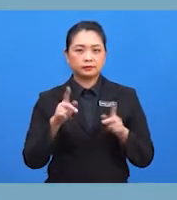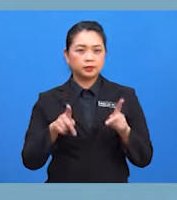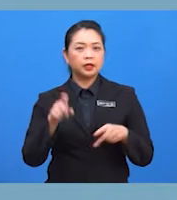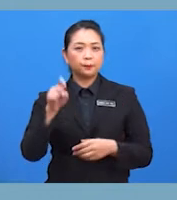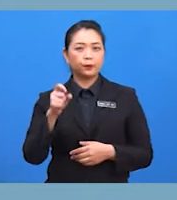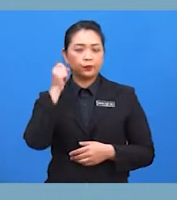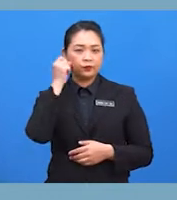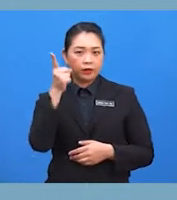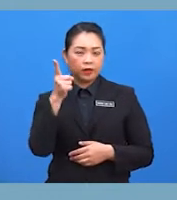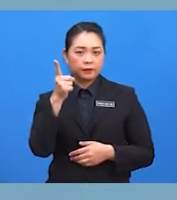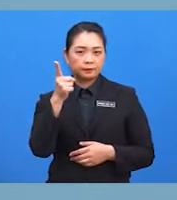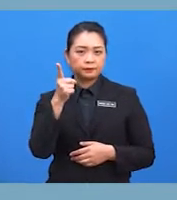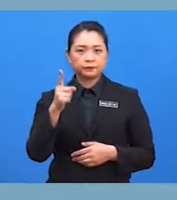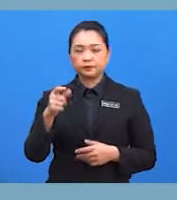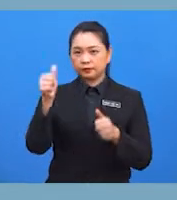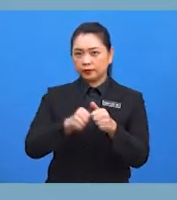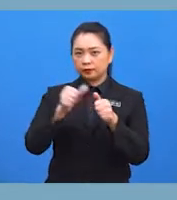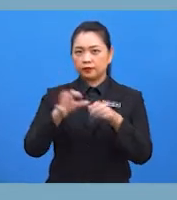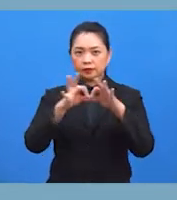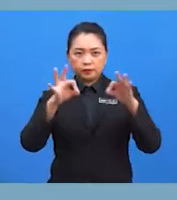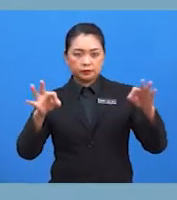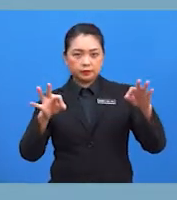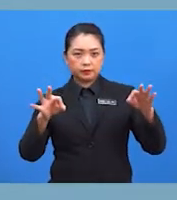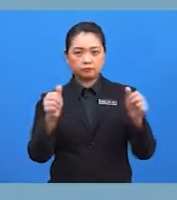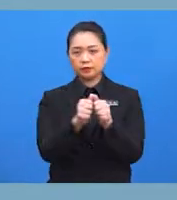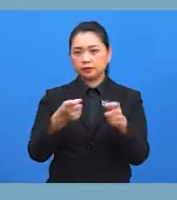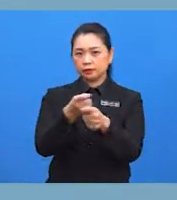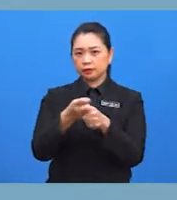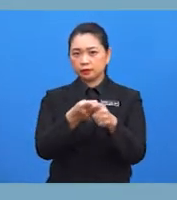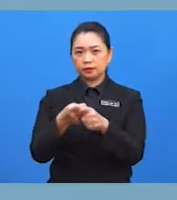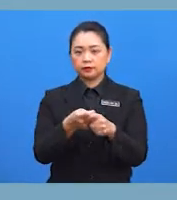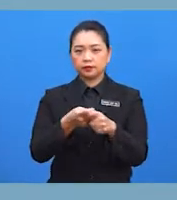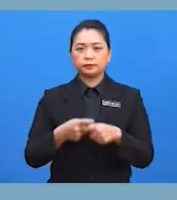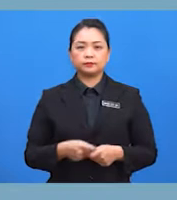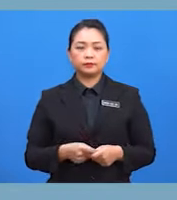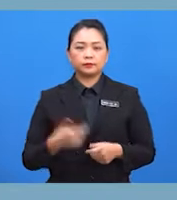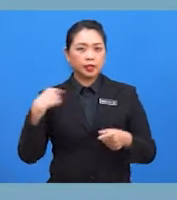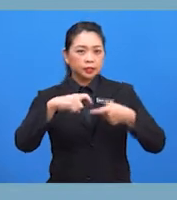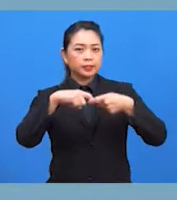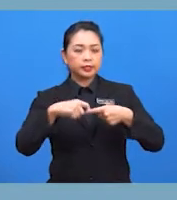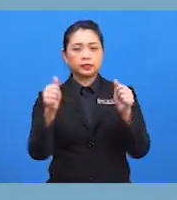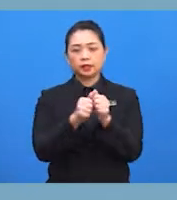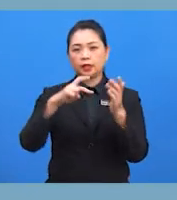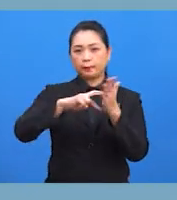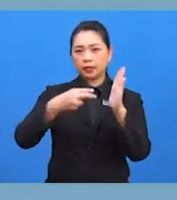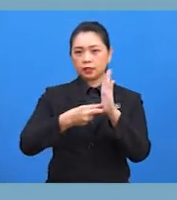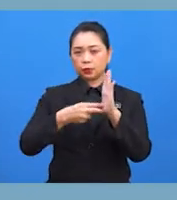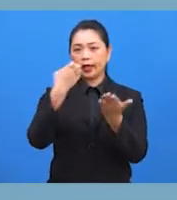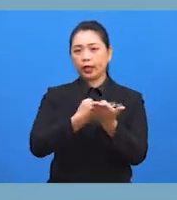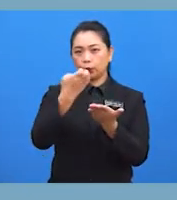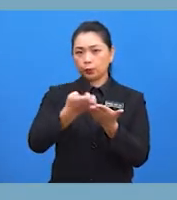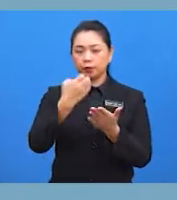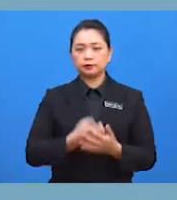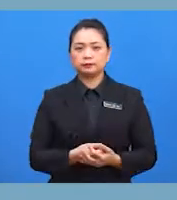perlu memahami pernyataan yang diberikan dengan teliti. Pernyataan tersebut berkaitan dengan maksud sesuatu konsep